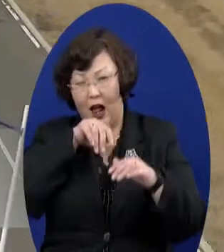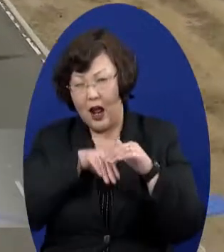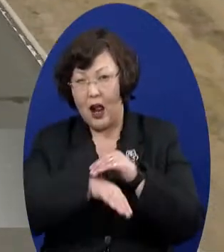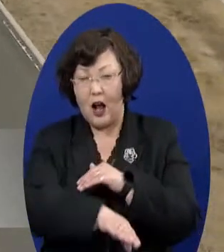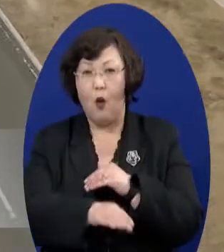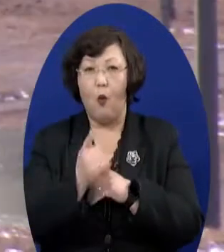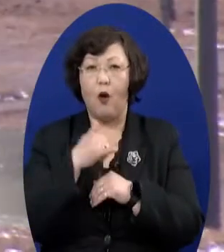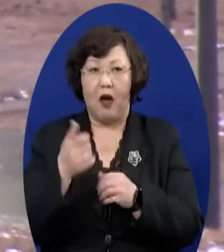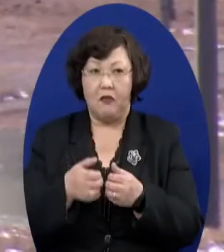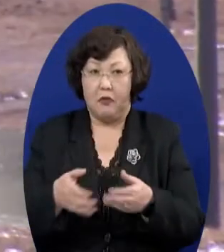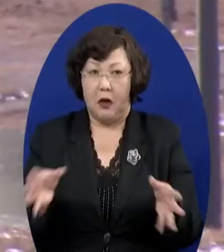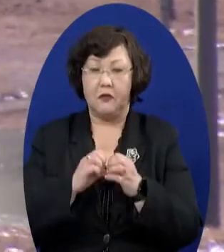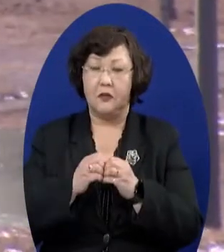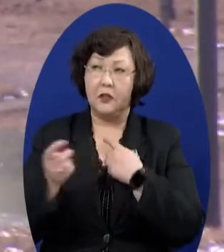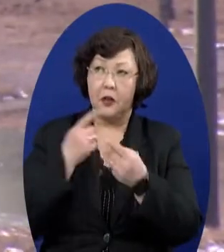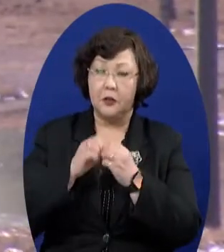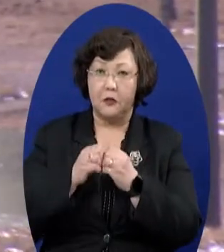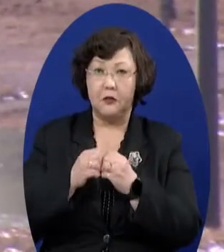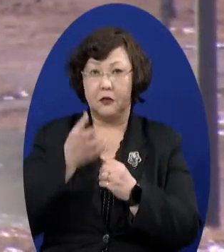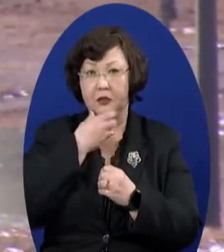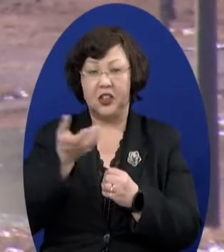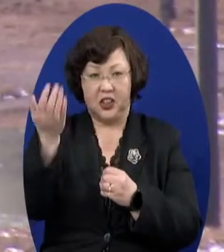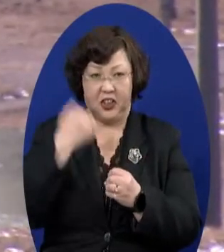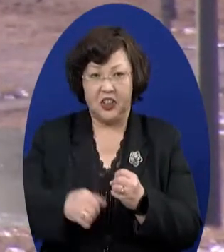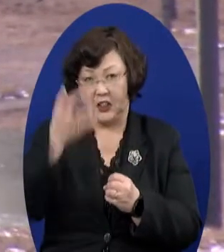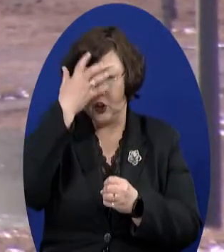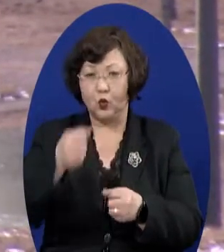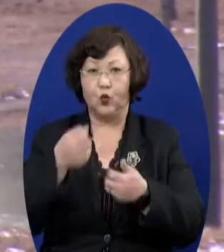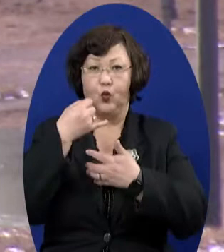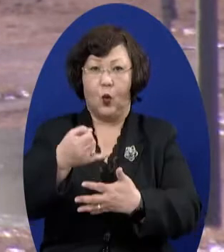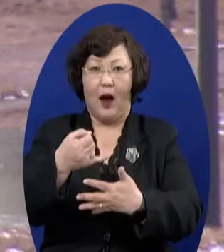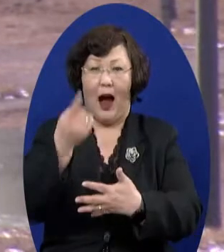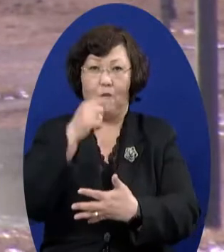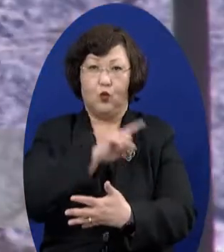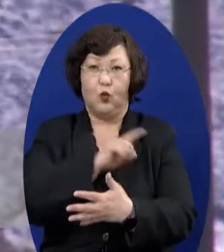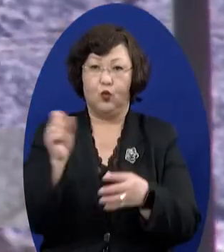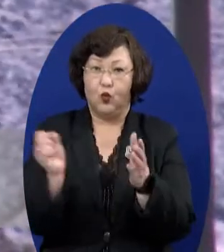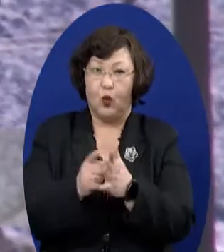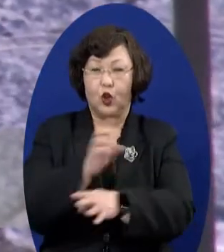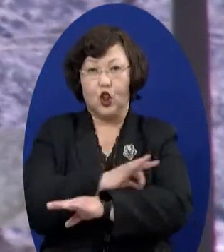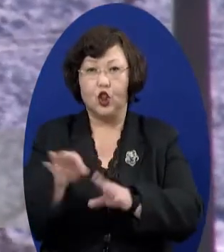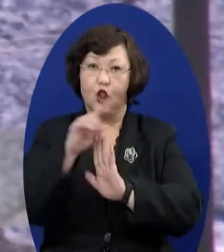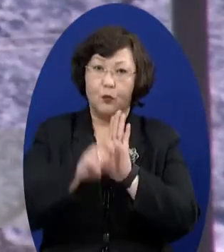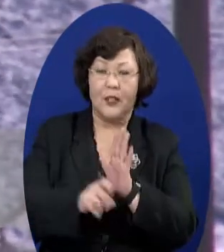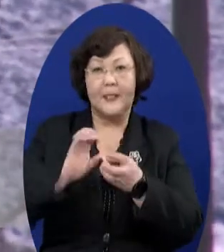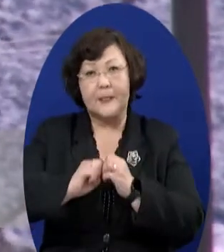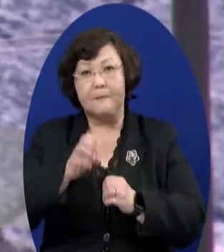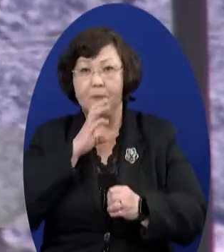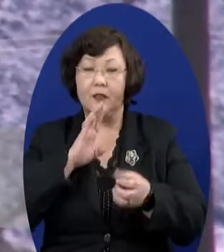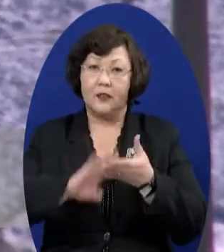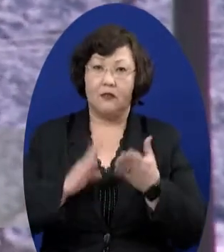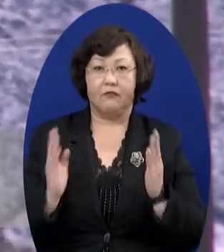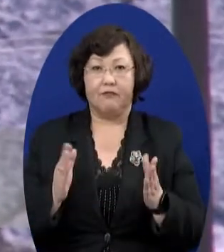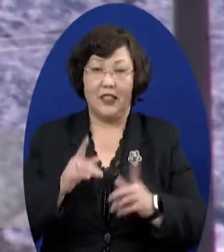болсон. Засгийн газраас эдийн засгийн хязгаарлагч 6 хүчин зүйлийг тодорхойлж, тэр бүлэг чиглэлийн төсөл хөтөлбөрийг танилцуулсан гэд эдийн засгийн орчинд